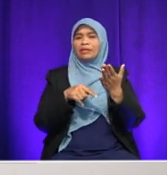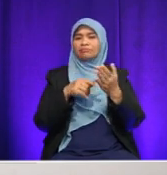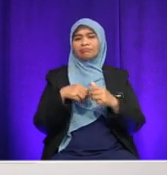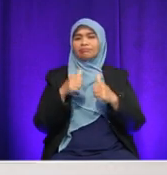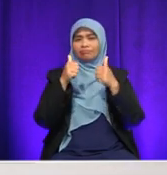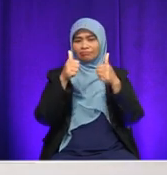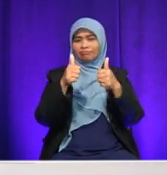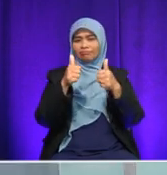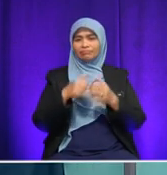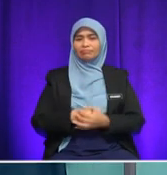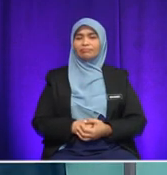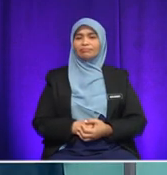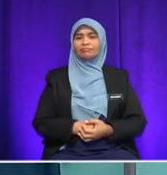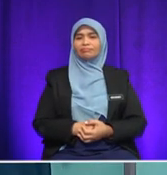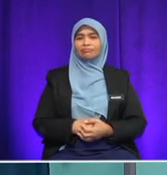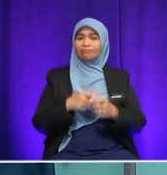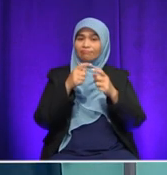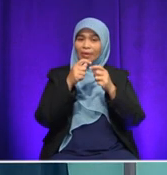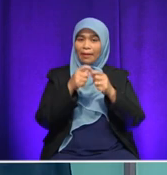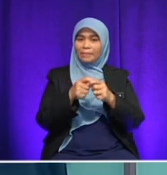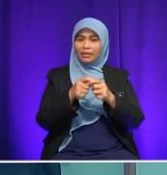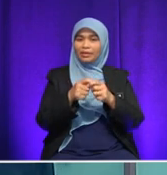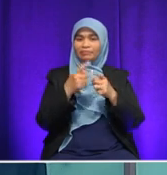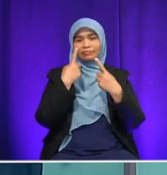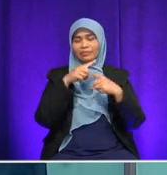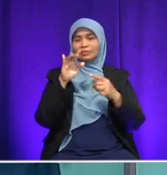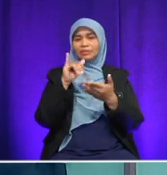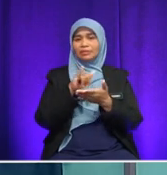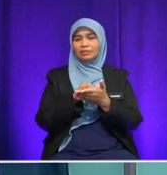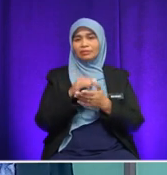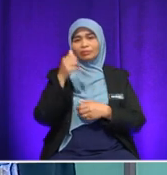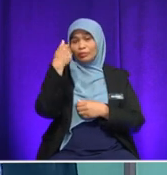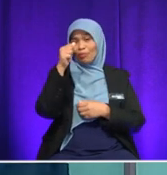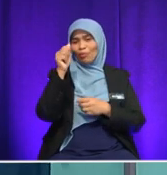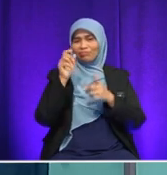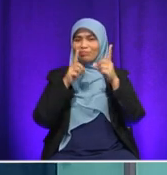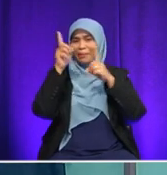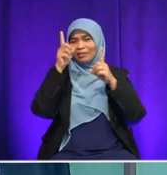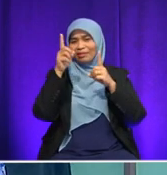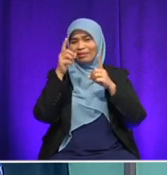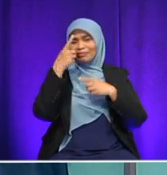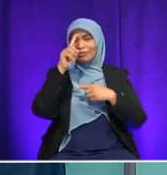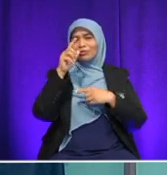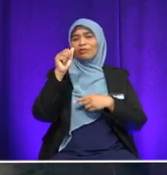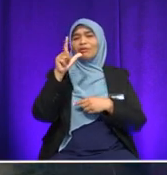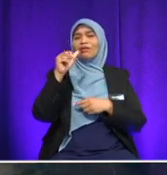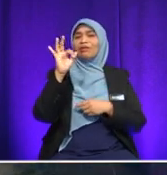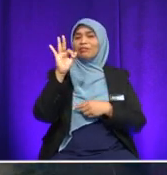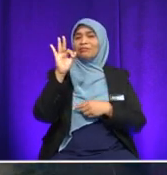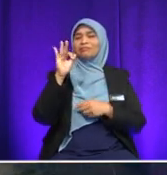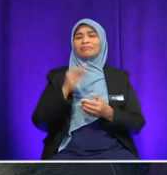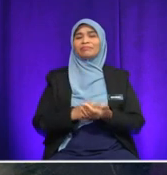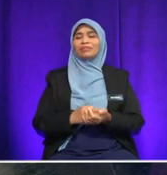Imran. Okey, tepat. Jawapan yang tepat. 10 bintang juga cikgu bagi kepada Alif Imran.